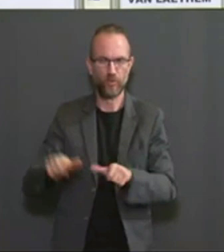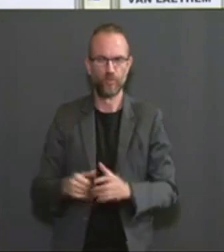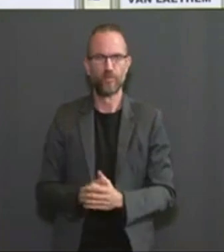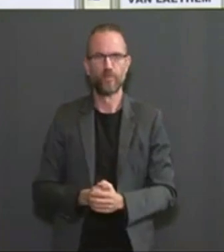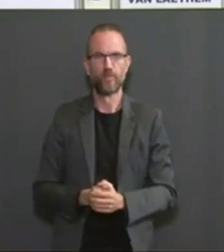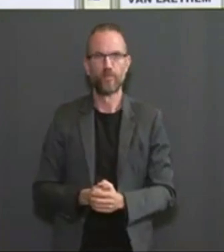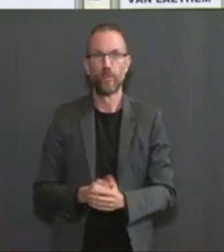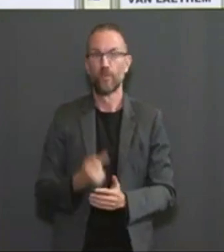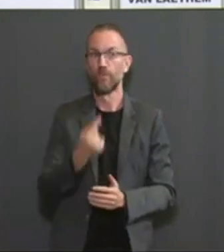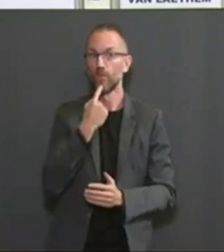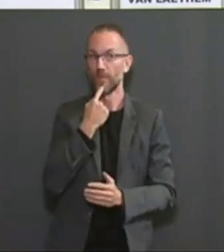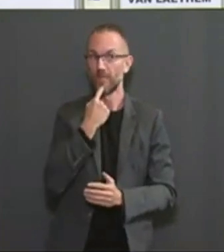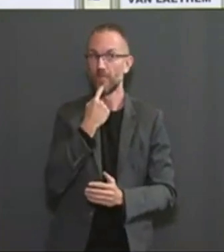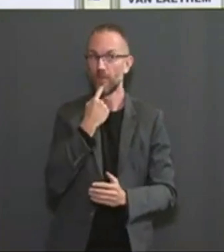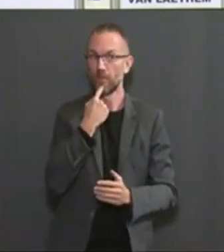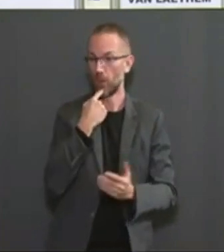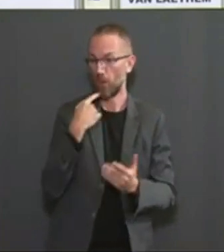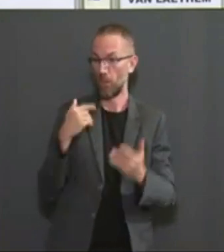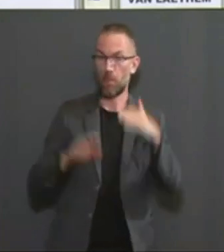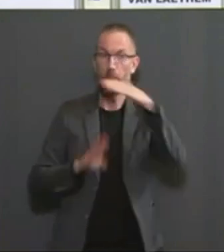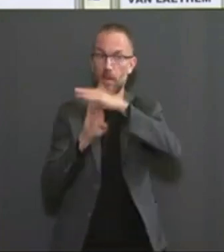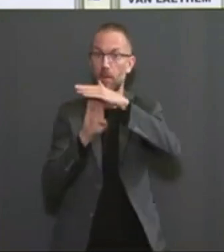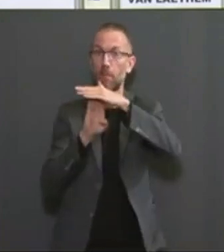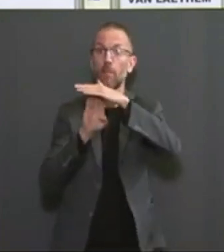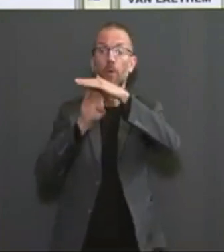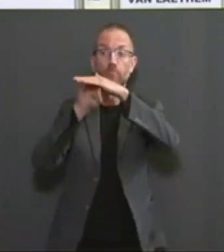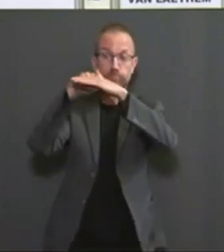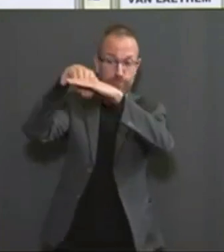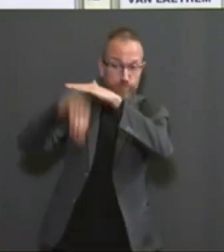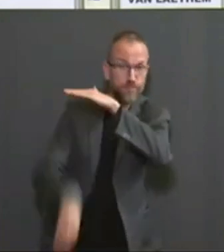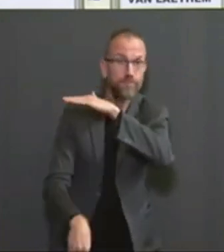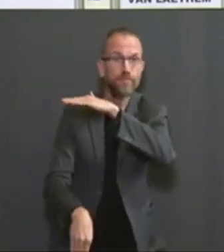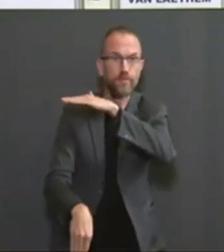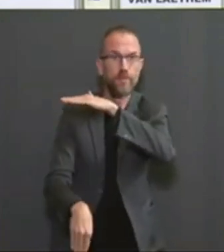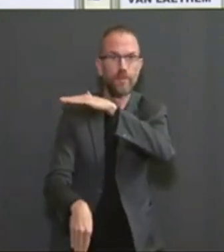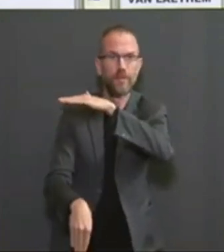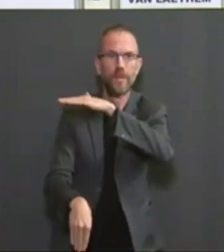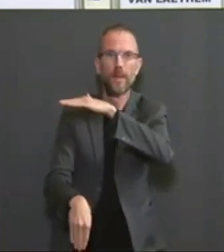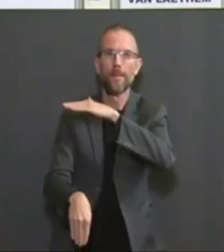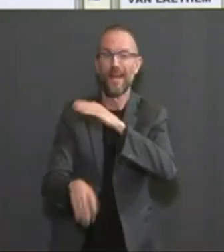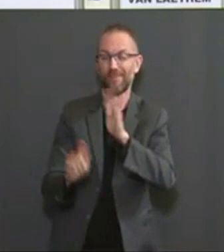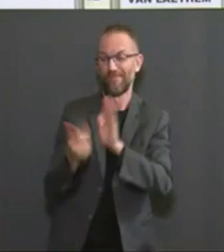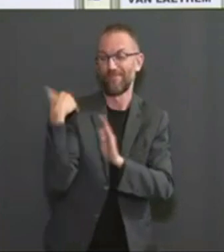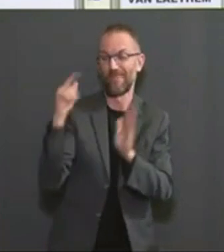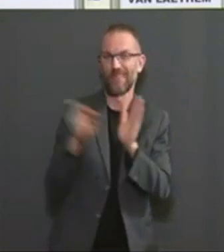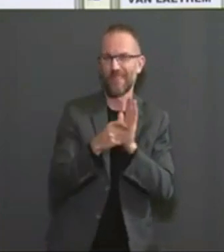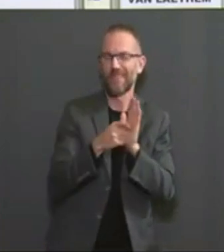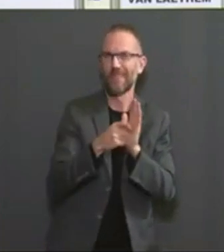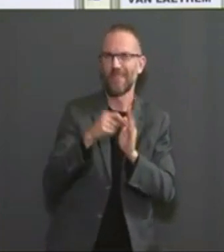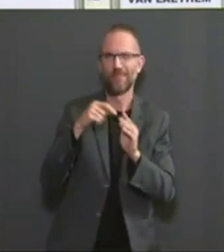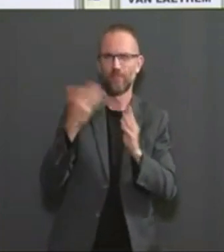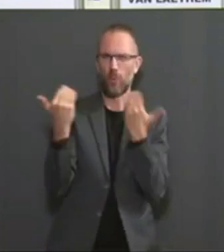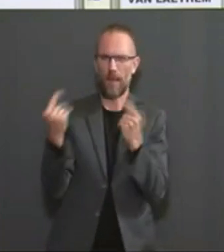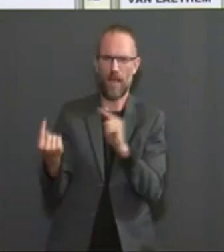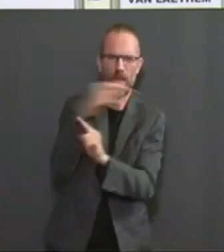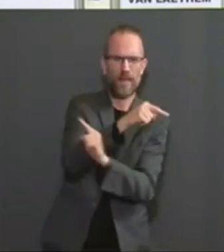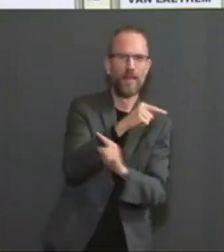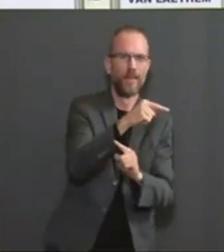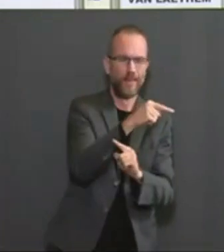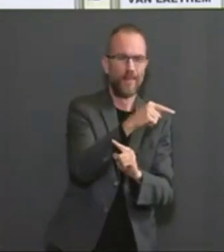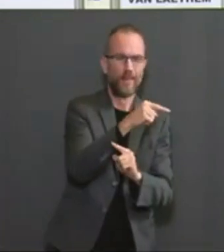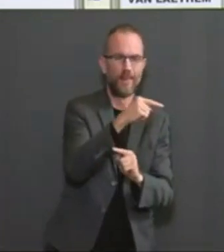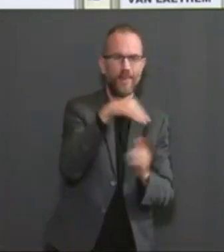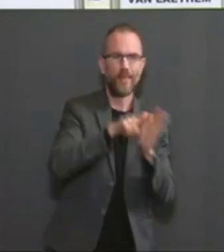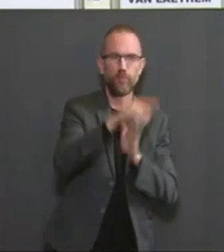nous avions atteint, mais beaucoup plus que ce que nous avions en début mai. En début mai, nous avions 2 fois moins de